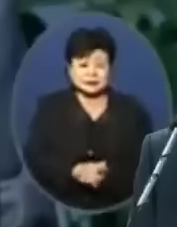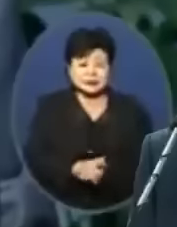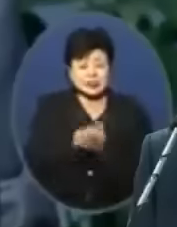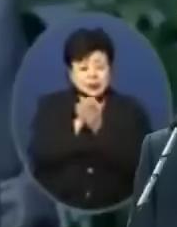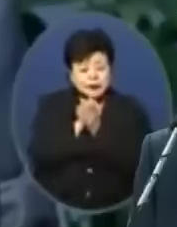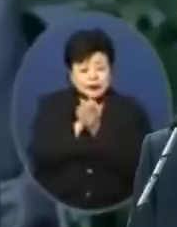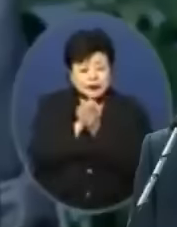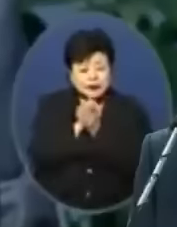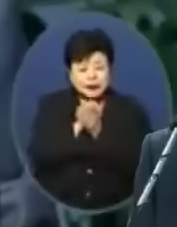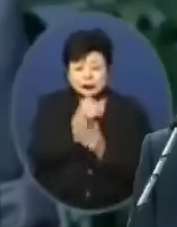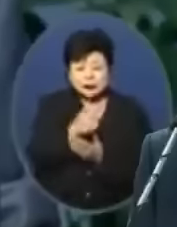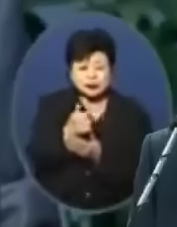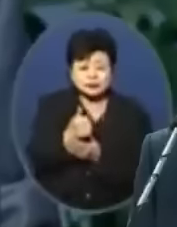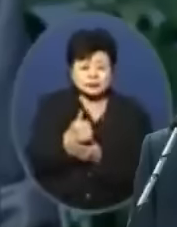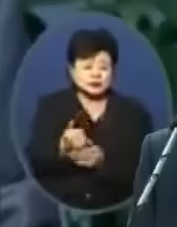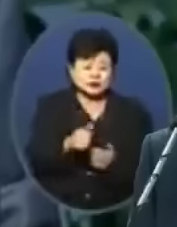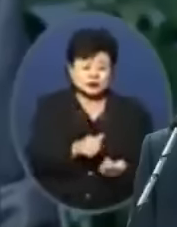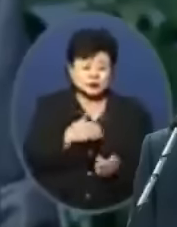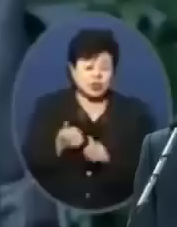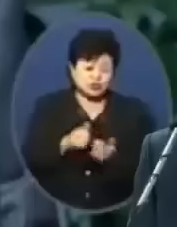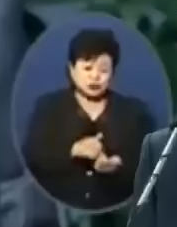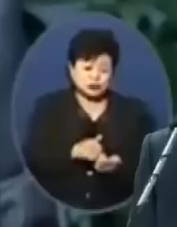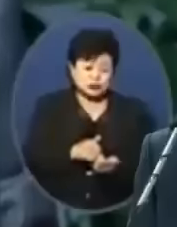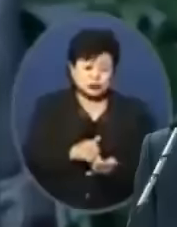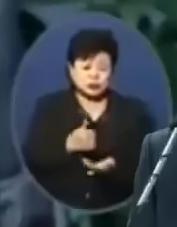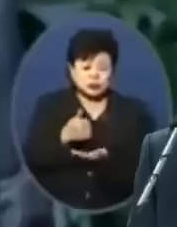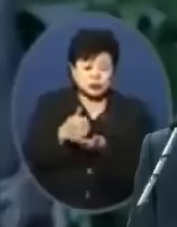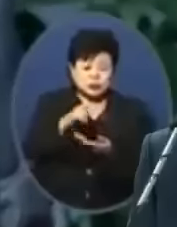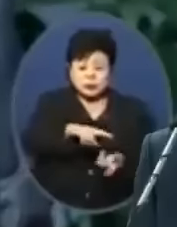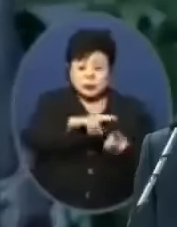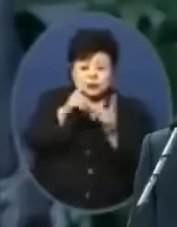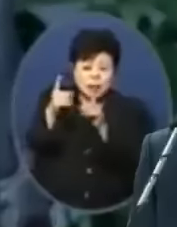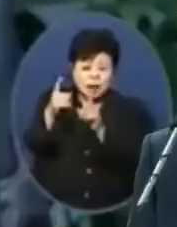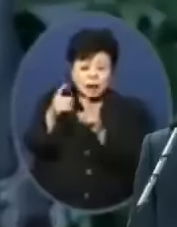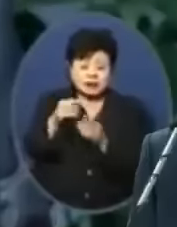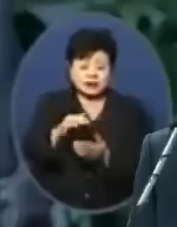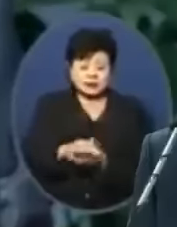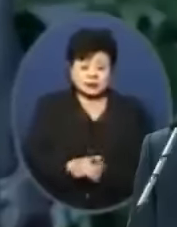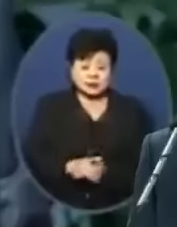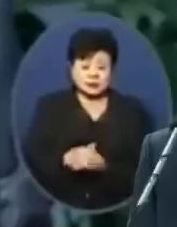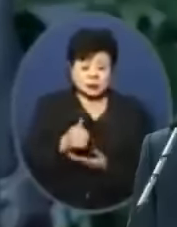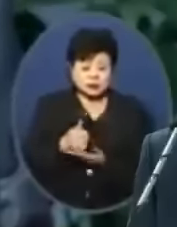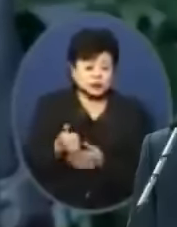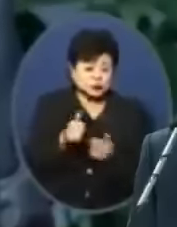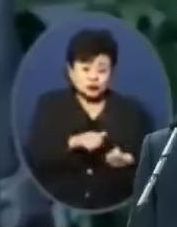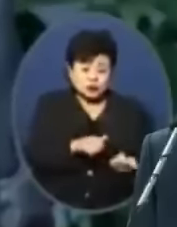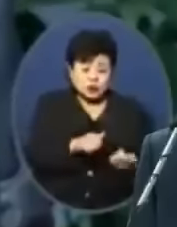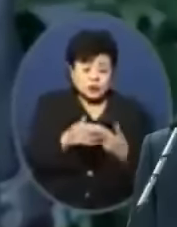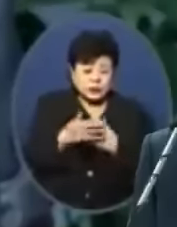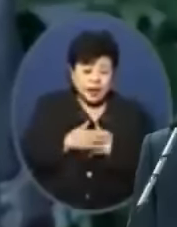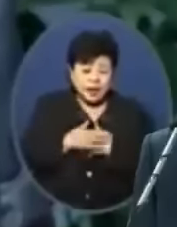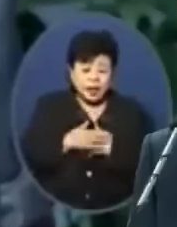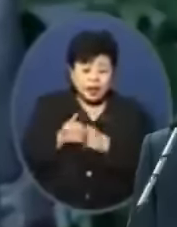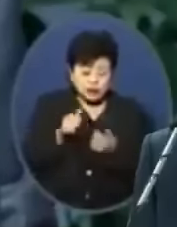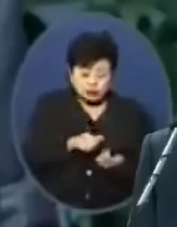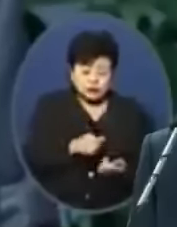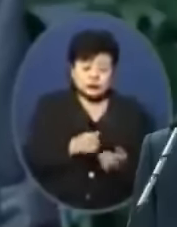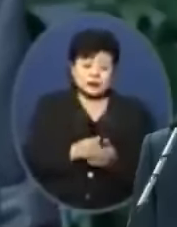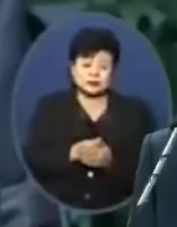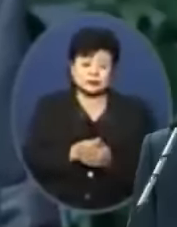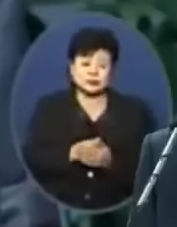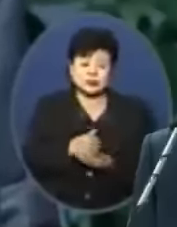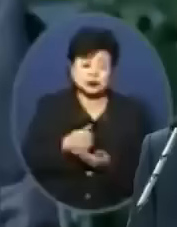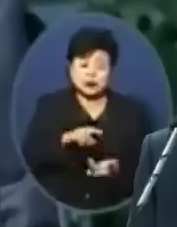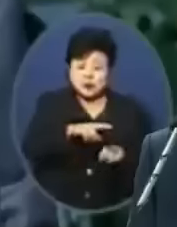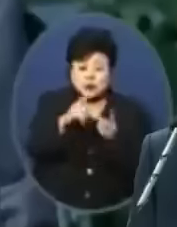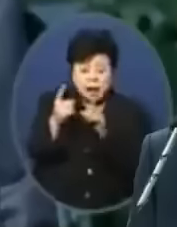기도합니다. 주님 죽음, 내 죽음. 주님이 죽으신 것이 다 내 죽음이 되는데